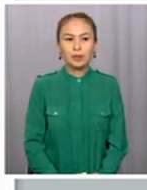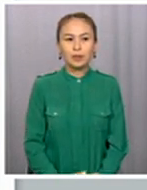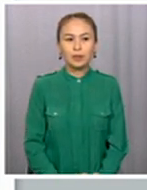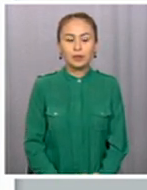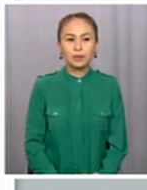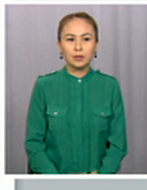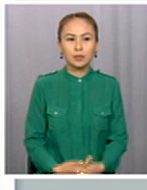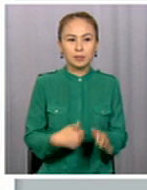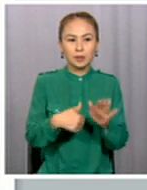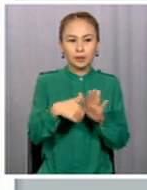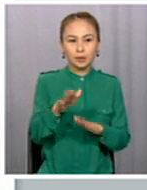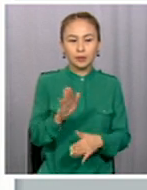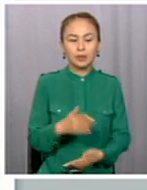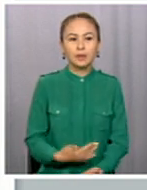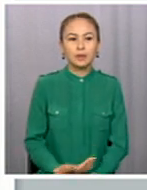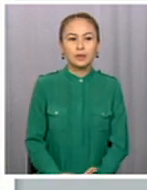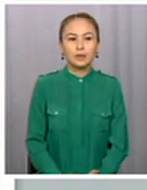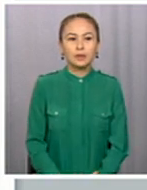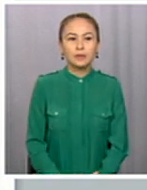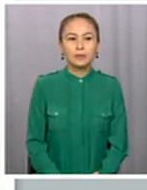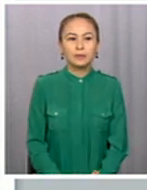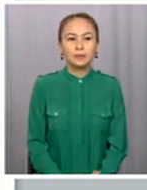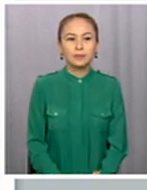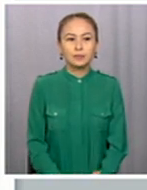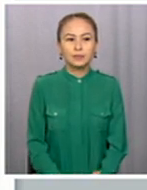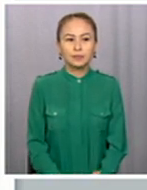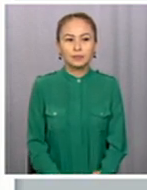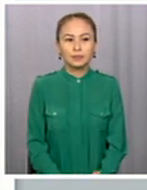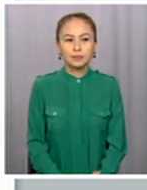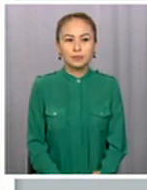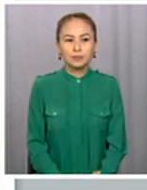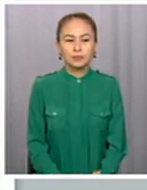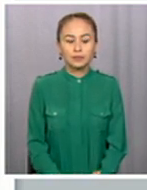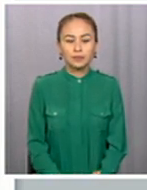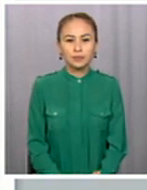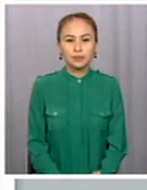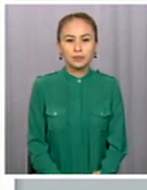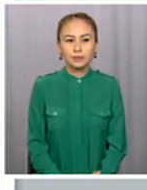тиімді пайдаланғаны жөн.